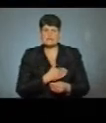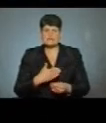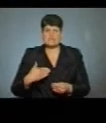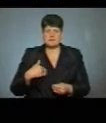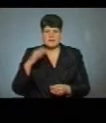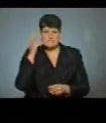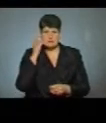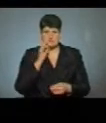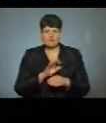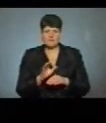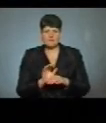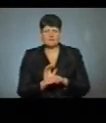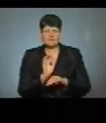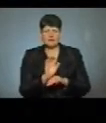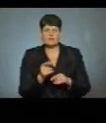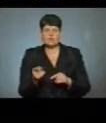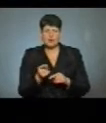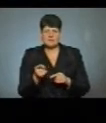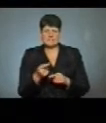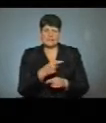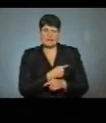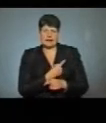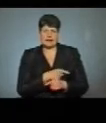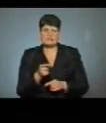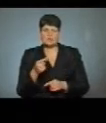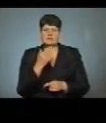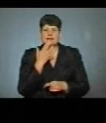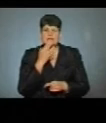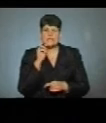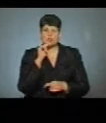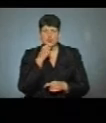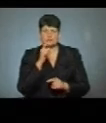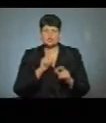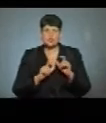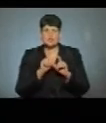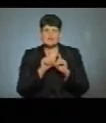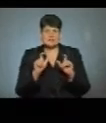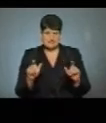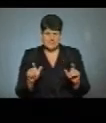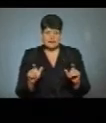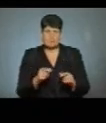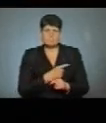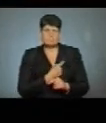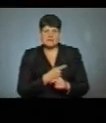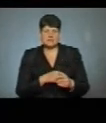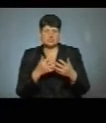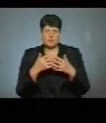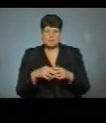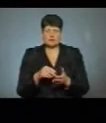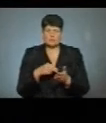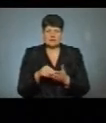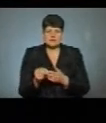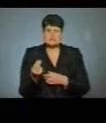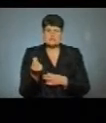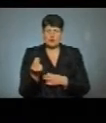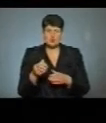виробництва передав Тернопільській лікарні швидкої допомоги Тернопільський національний економічний університет. Медичне обладнання придбали за